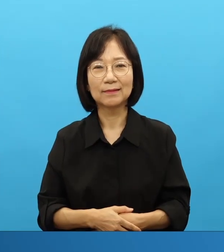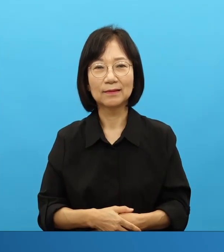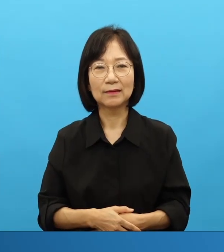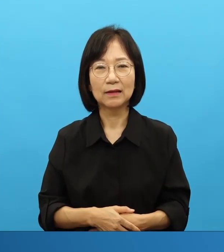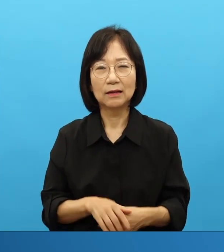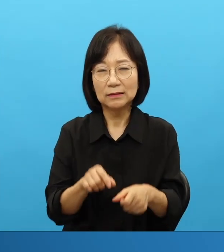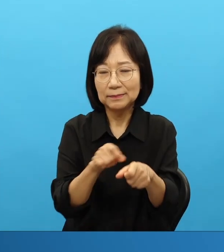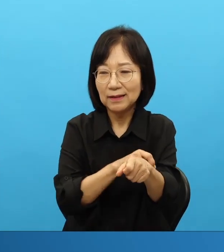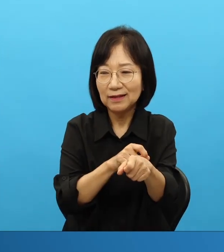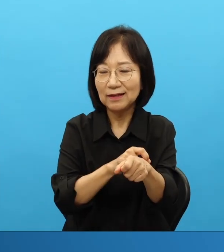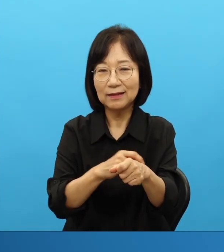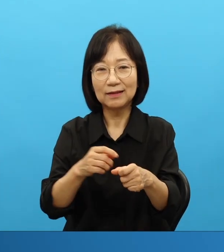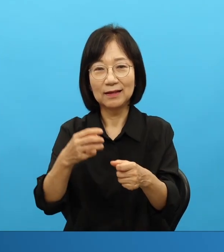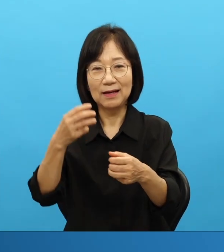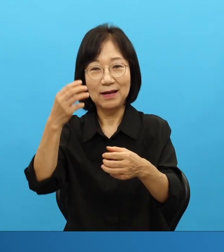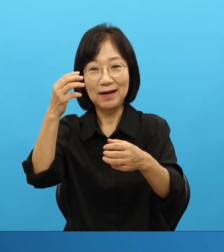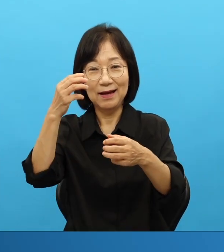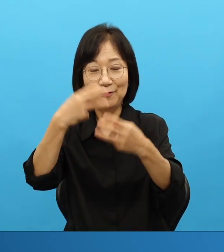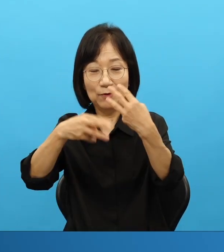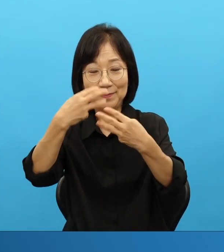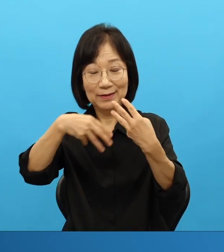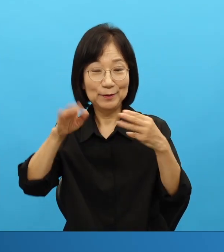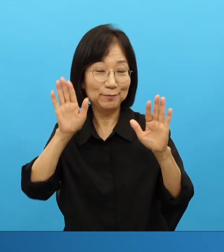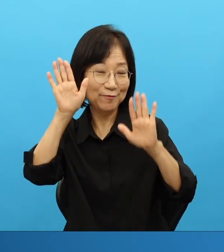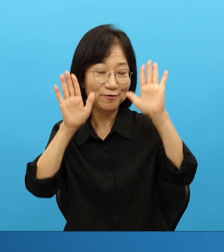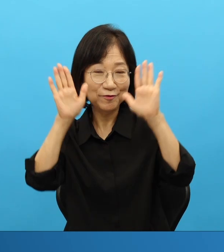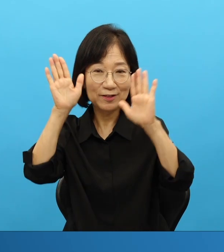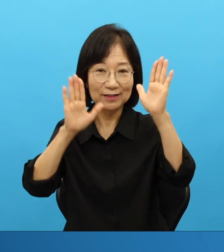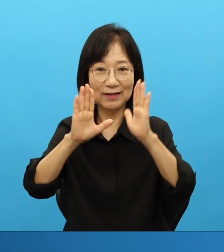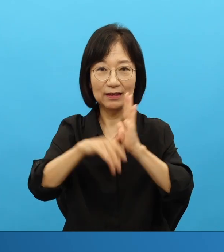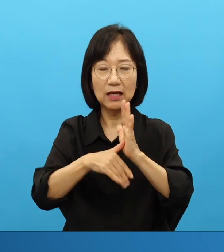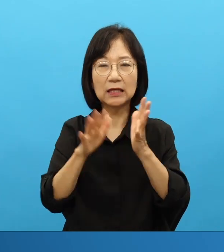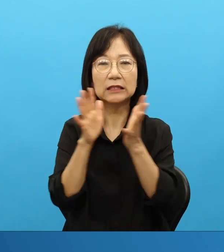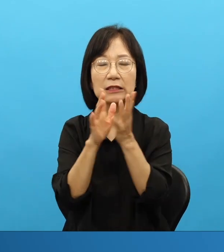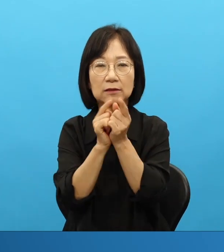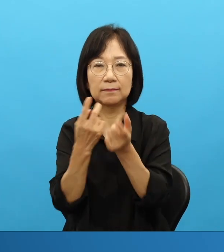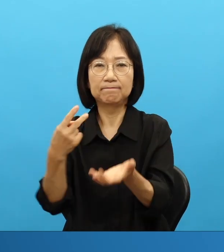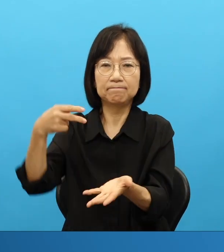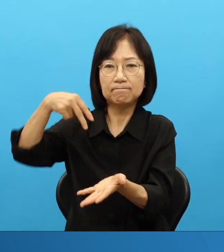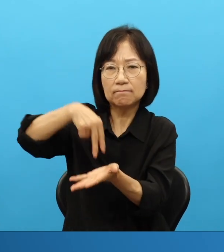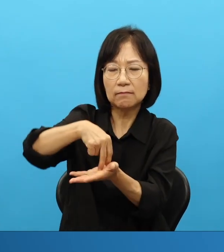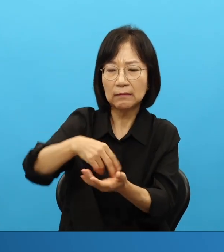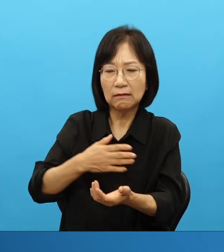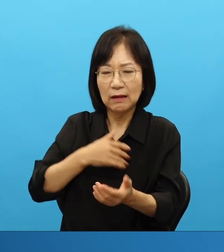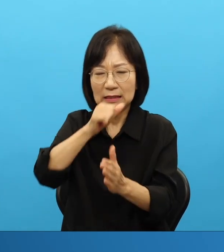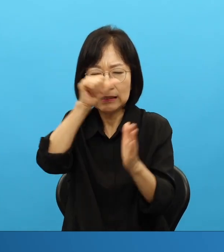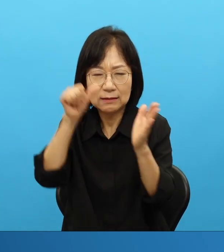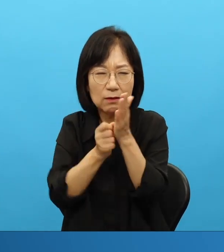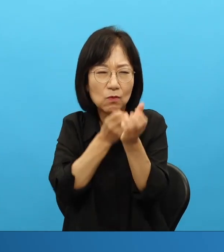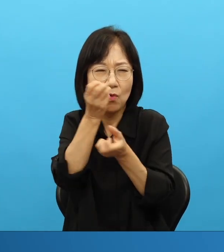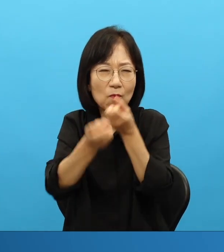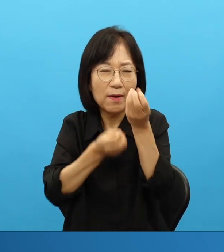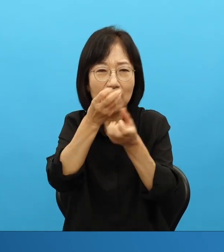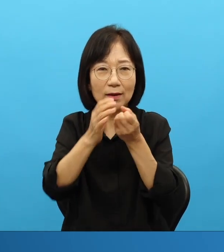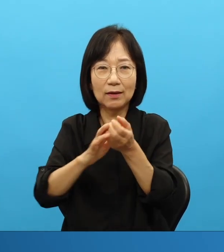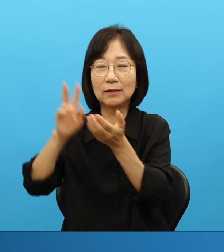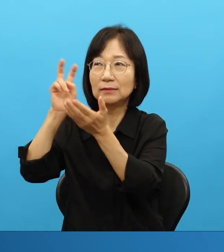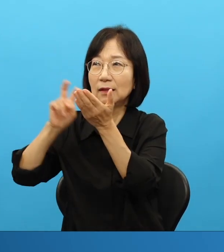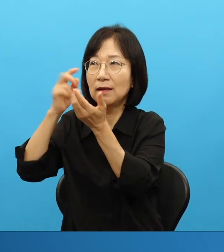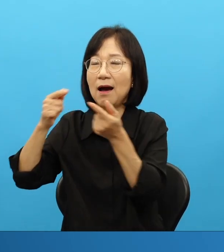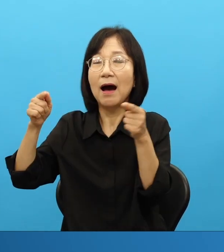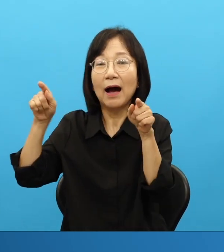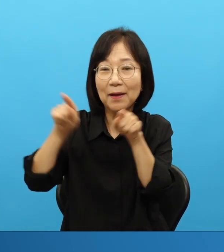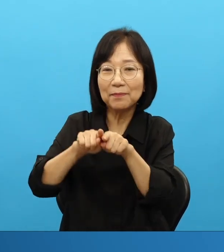이들은 렘넌트 나잇 뮤지컬 망대의 기도로 직접 무대에 올라 자신의 인생 고백을 찬양과 함께